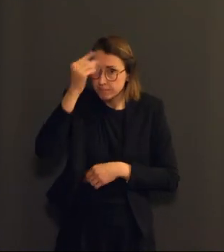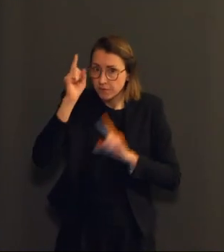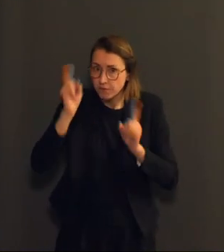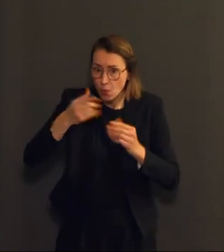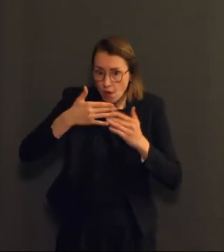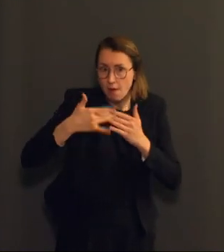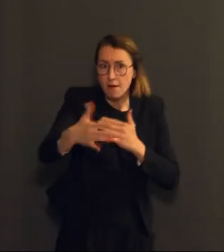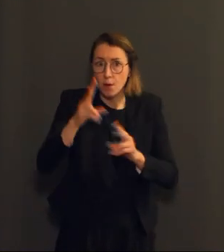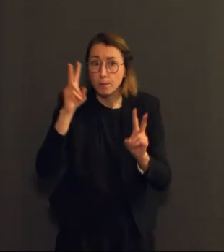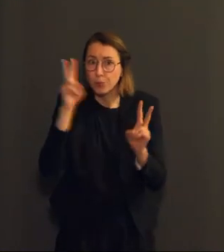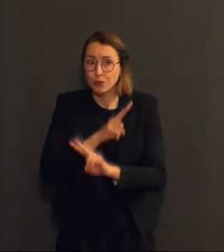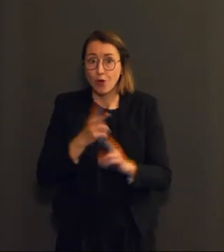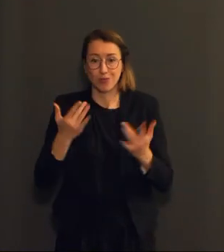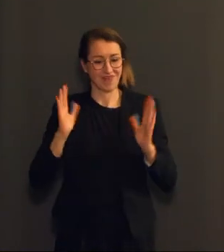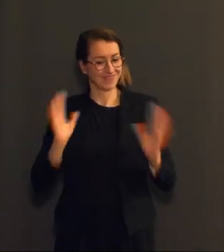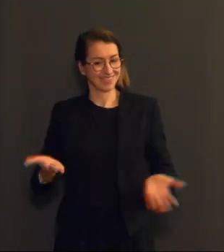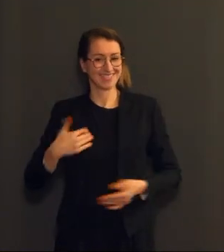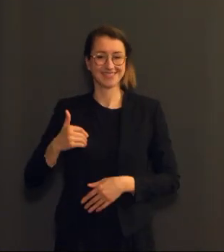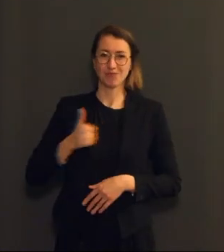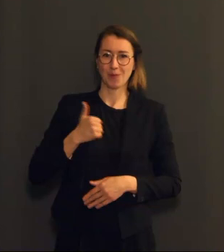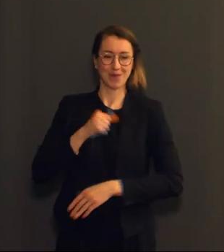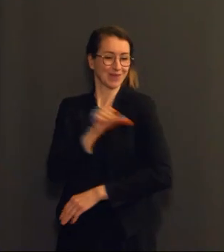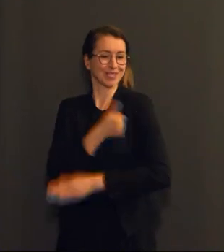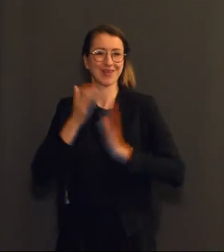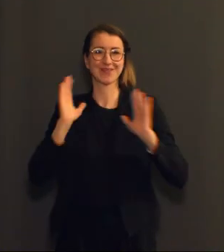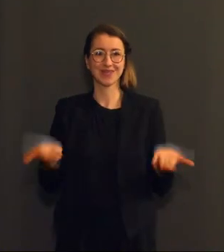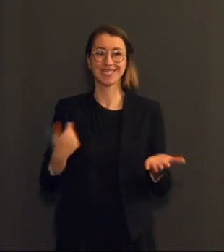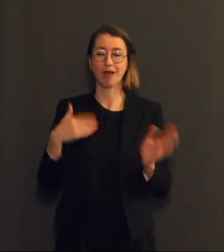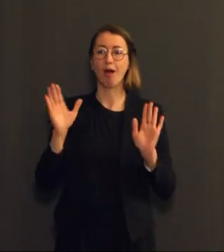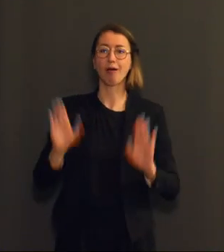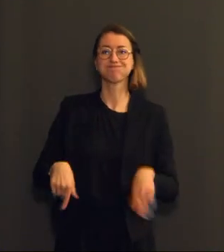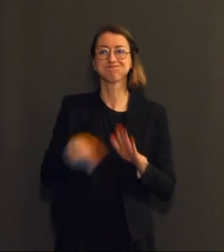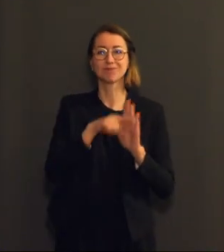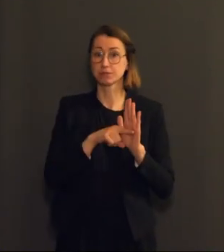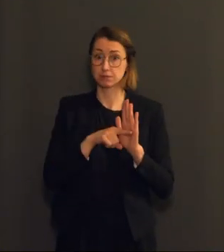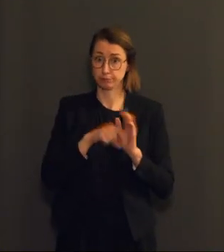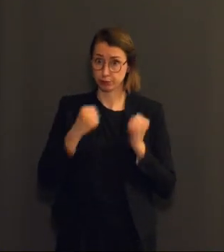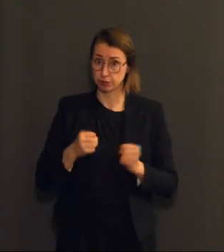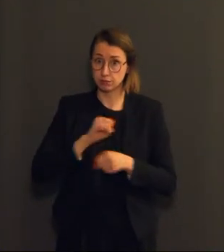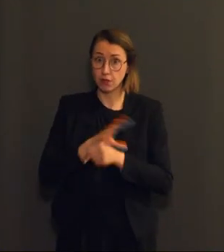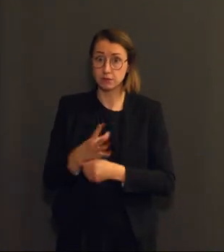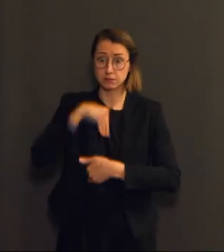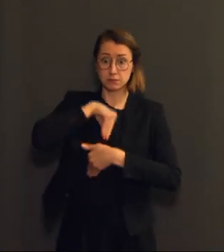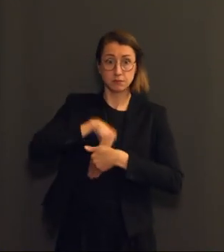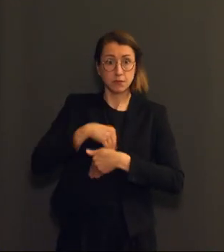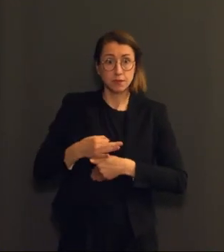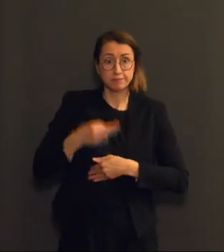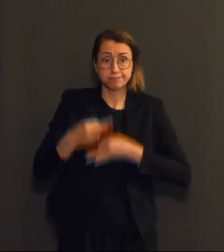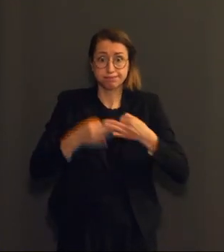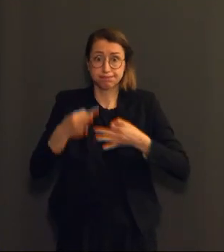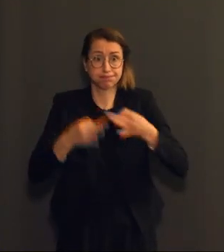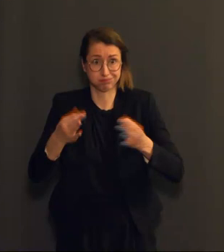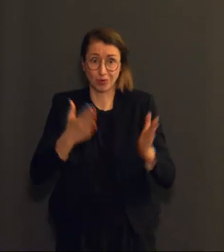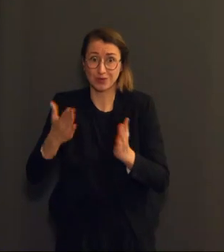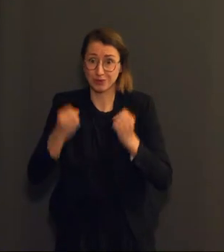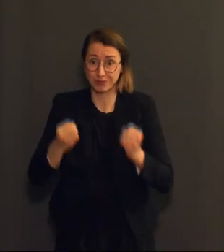vacciné, vous pouvez toujours transmettre le virus aux personnes de votre entourage qui n'ont pas encore bénéficié de